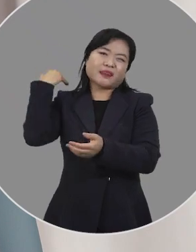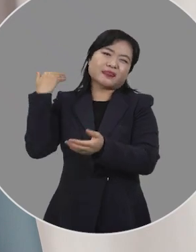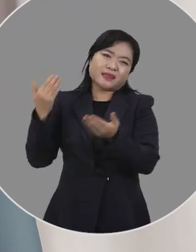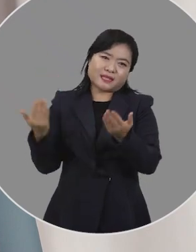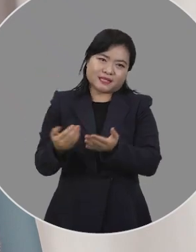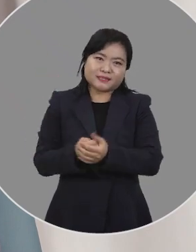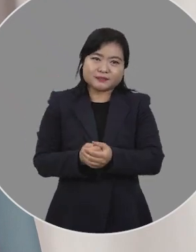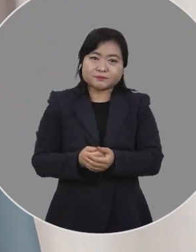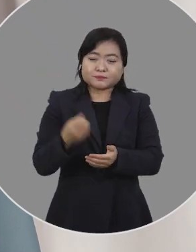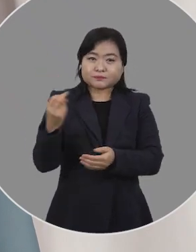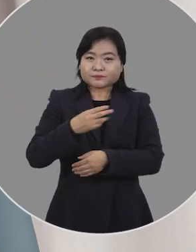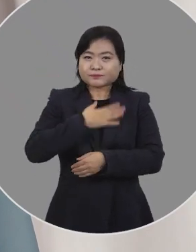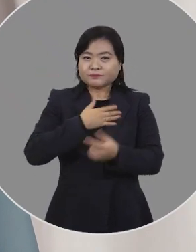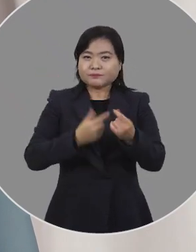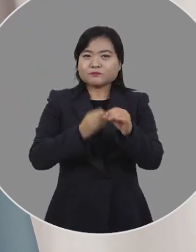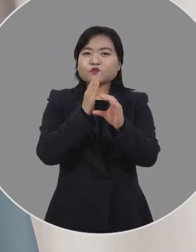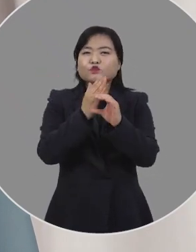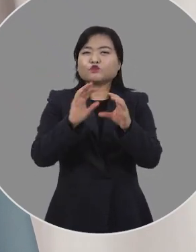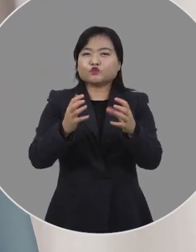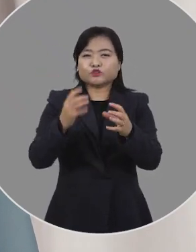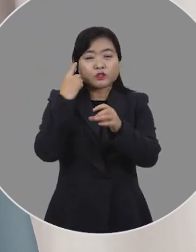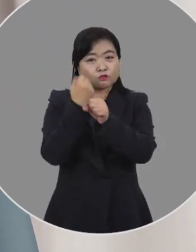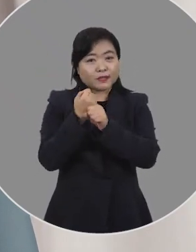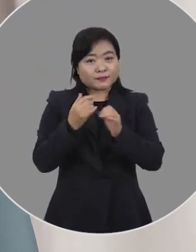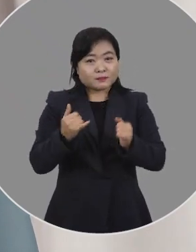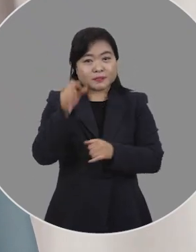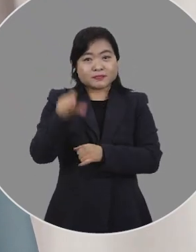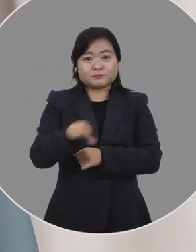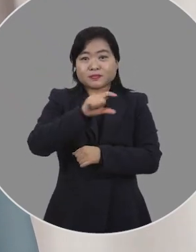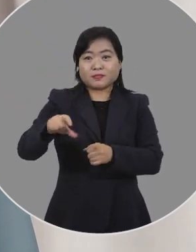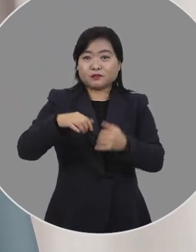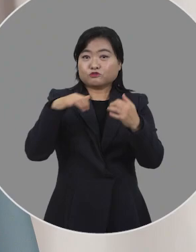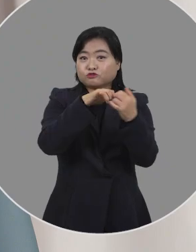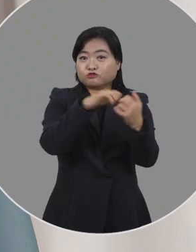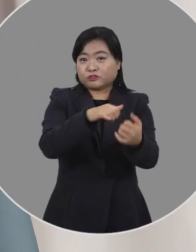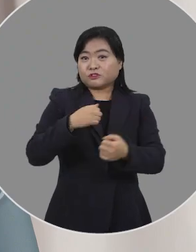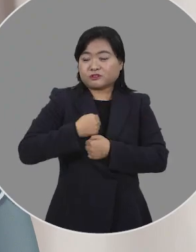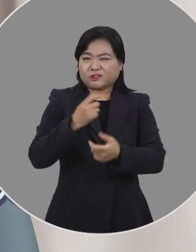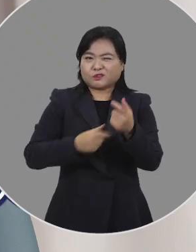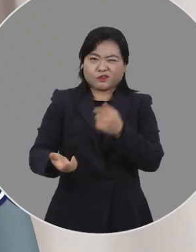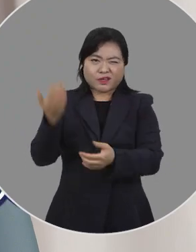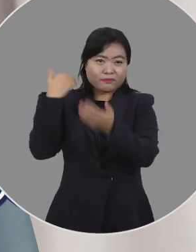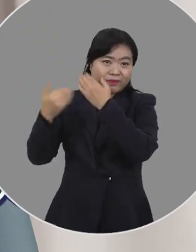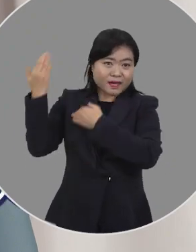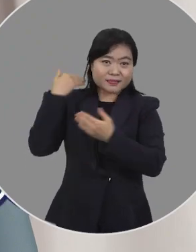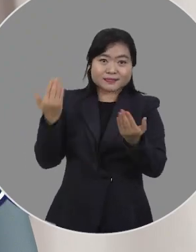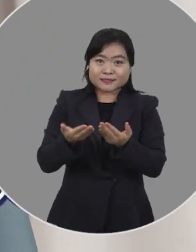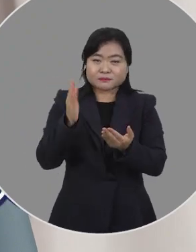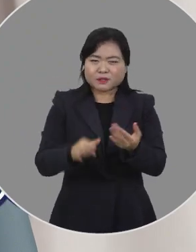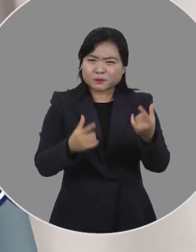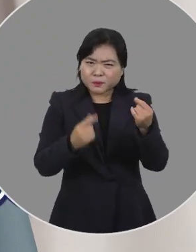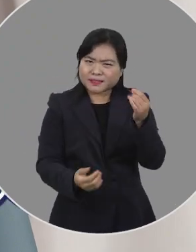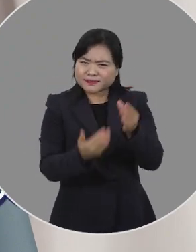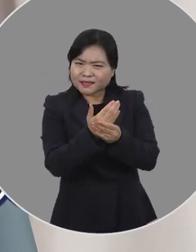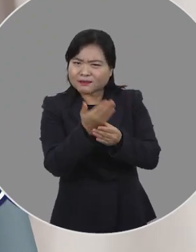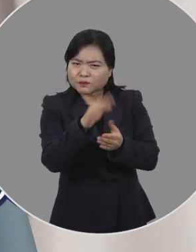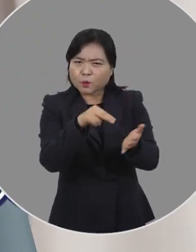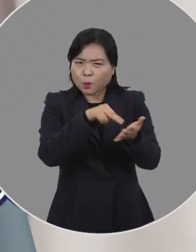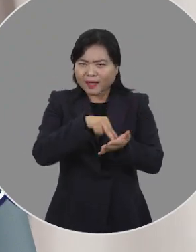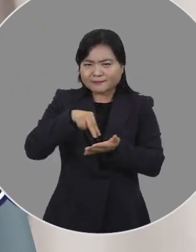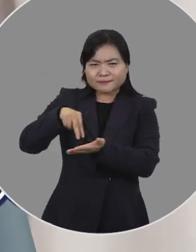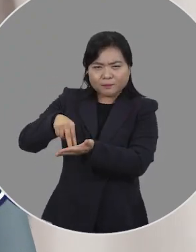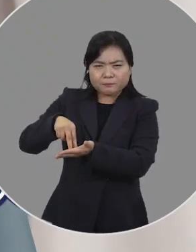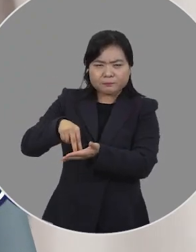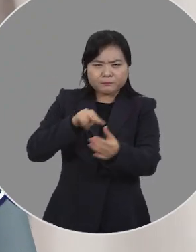일, 그리고 뭐 저같이 뭐 중세하는 사람들한테는 십자군 전쟁이건 더 먼 일이지만 똑같은 사건이라고 해도 어떤 관점에서